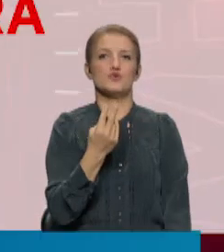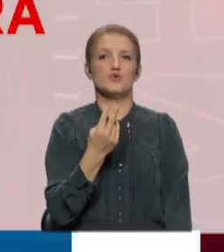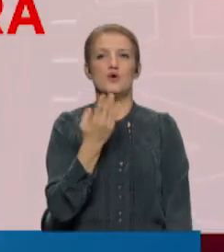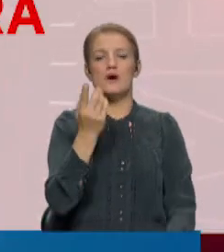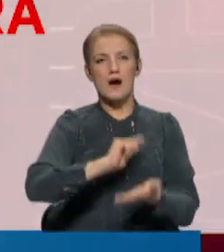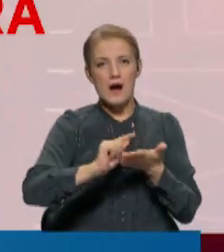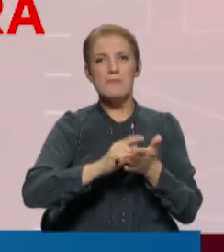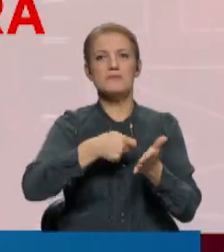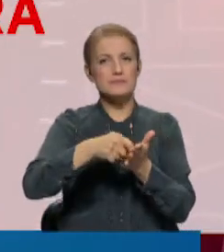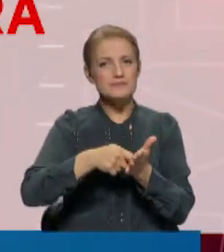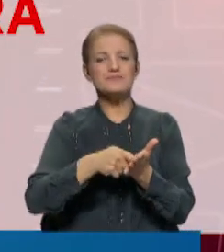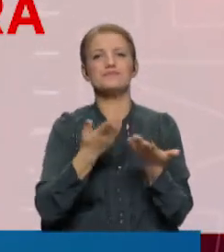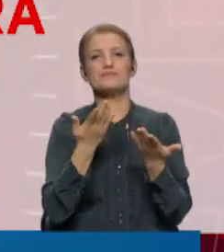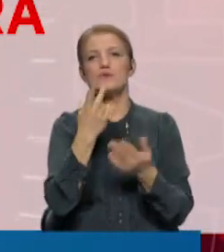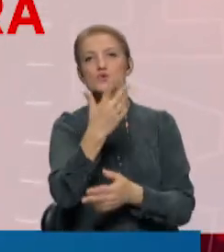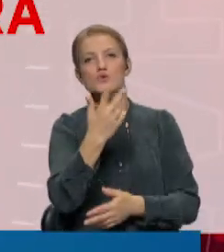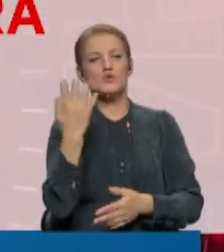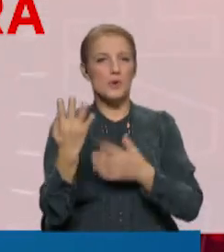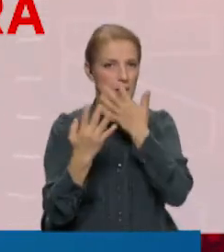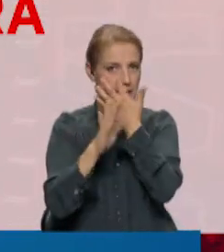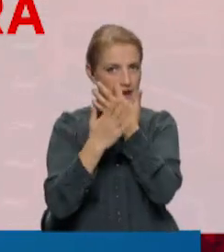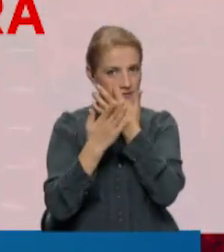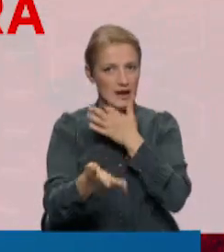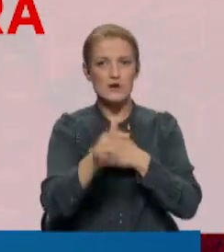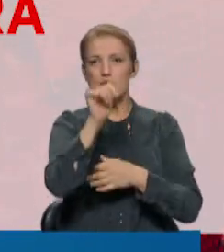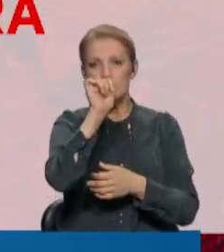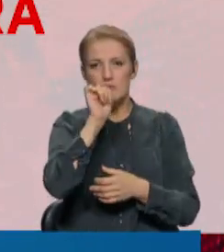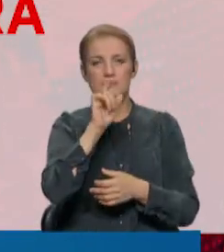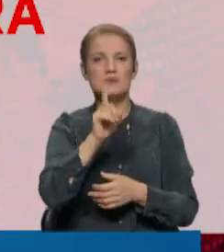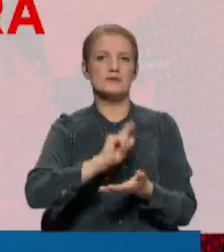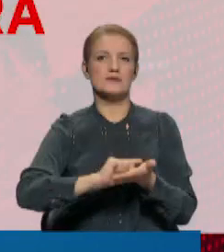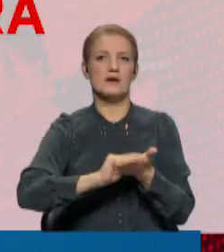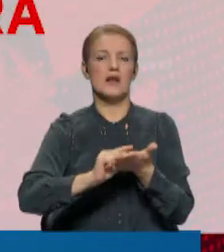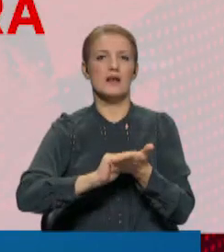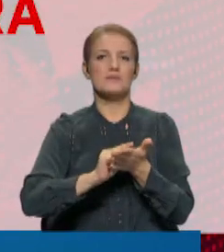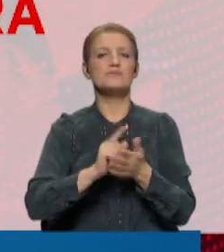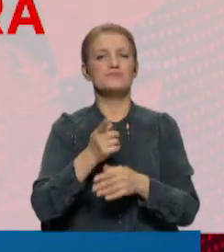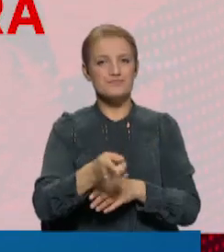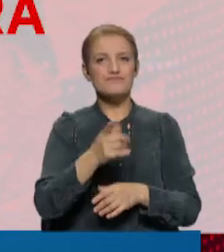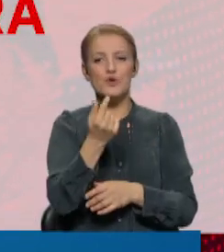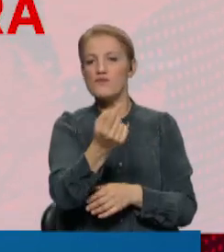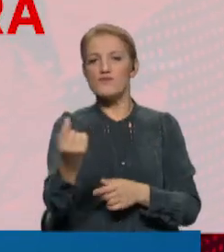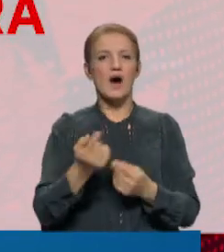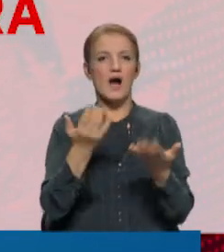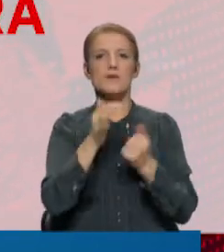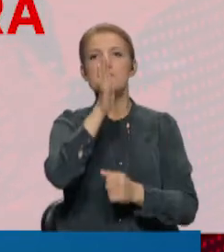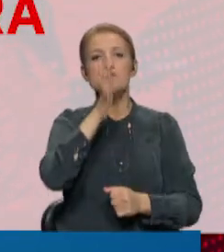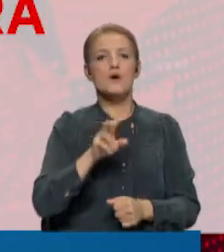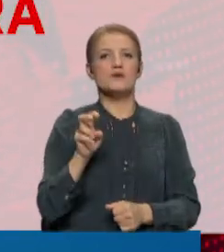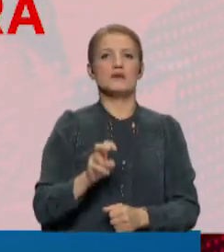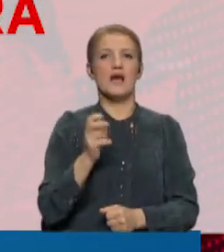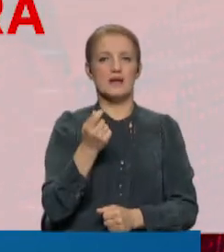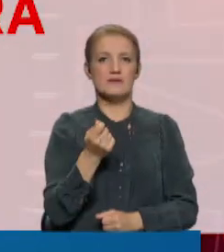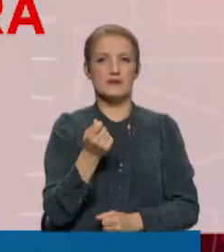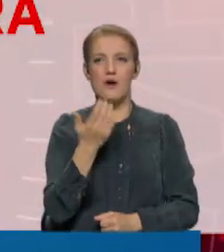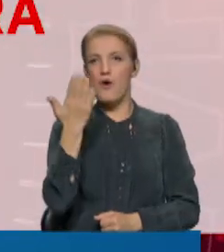kuru boya, sulu boya. 3-4 tane defter, bir tane suluk ve bir kalem kutusu. Çok ufak bir şeyler aldık. 508 lira.